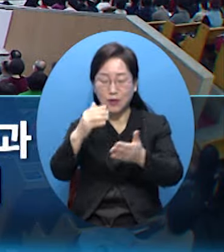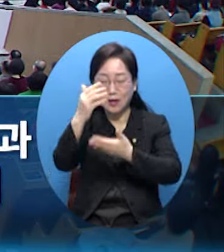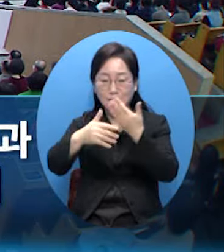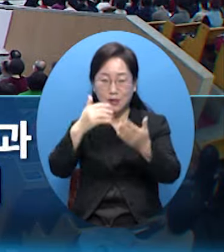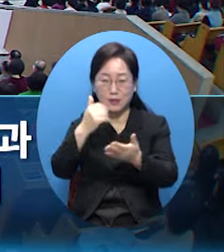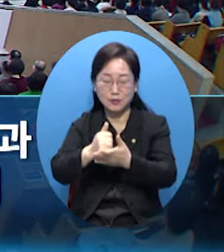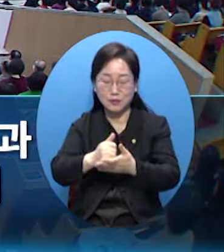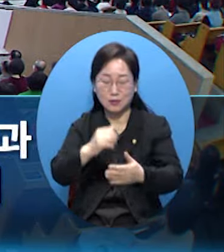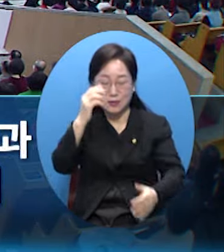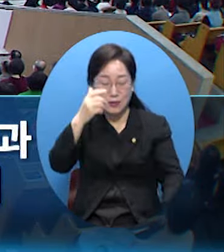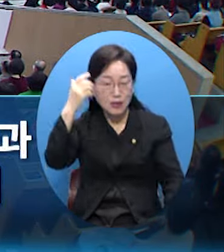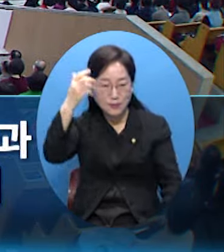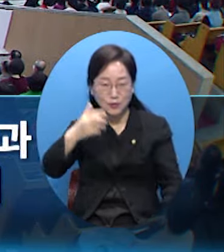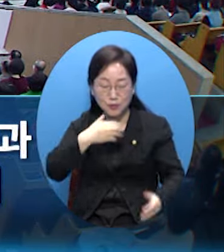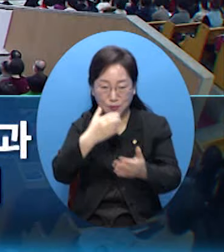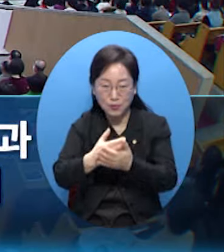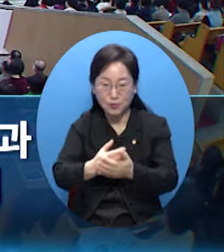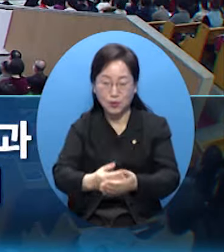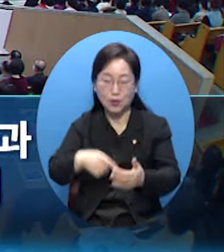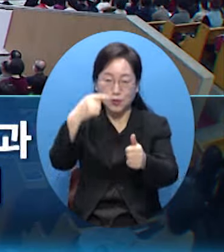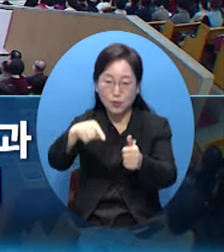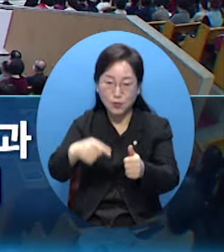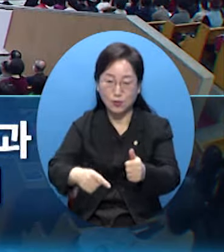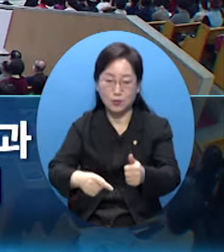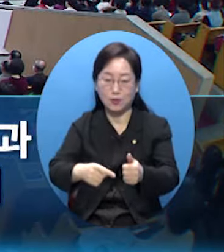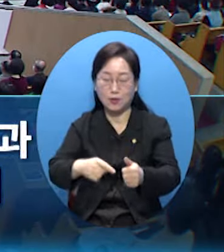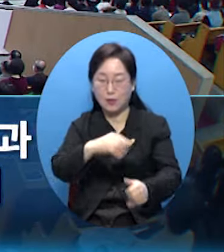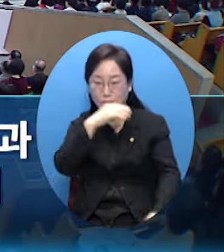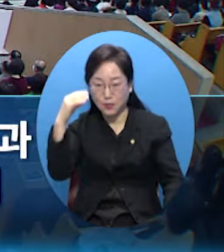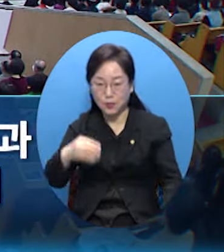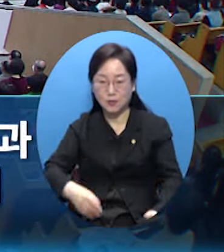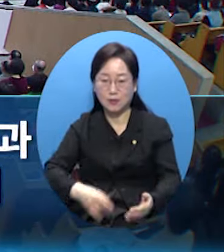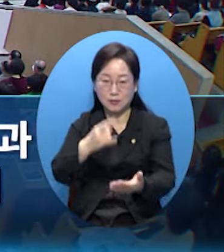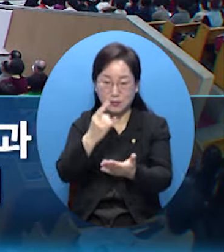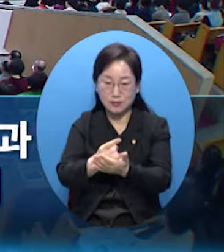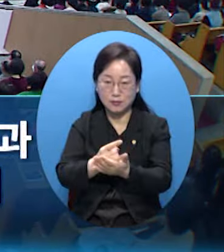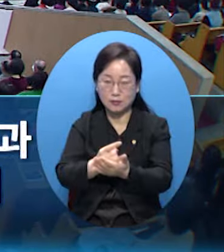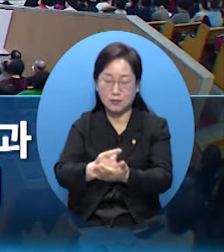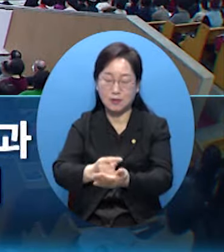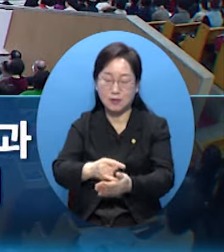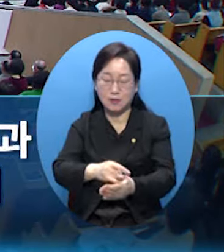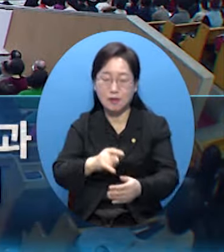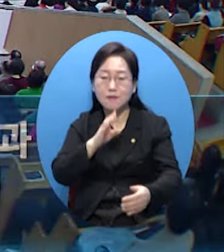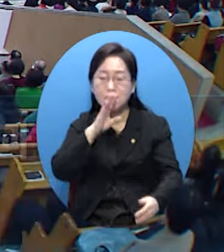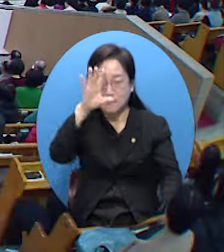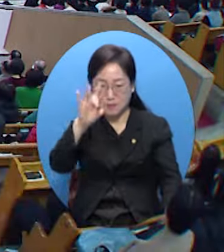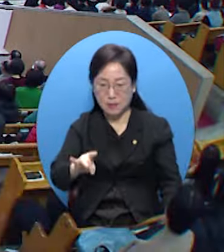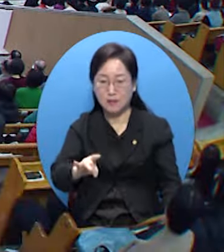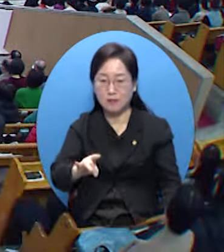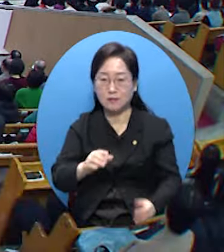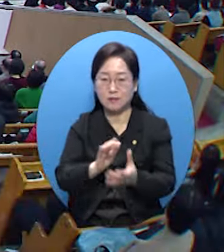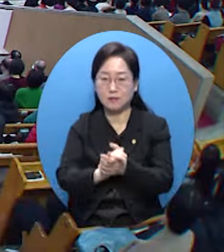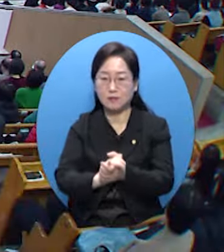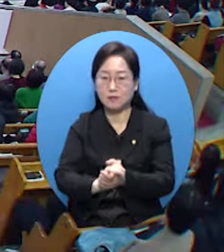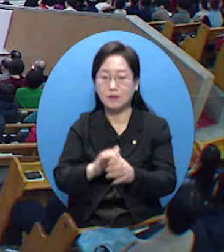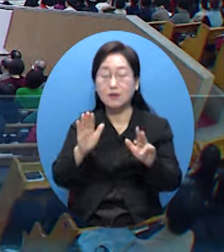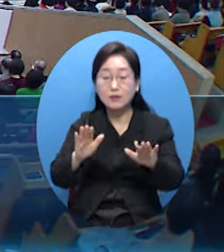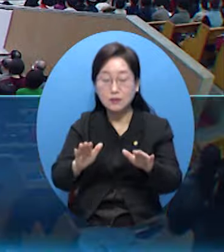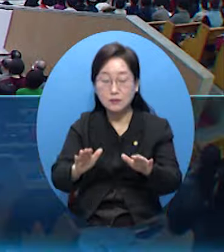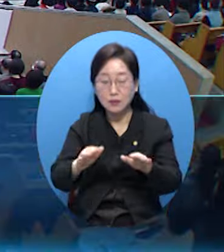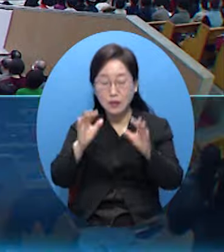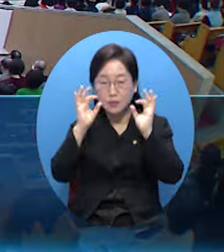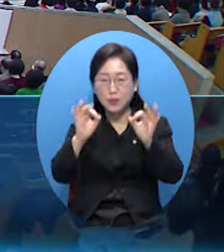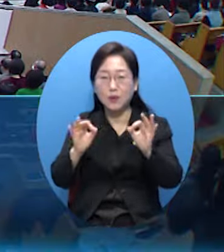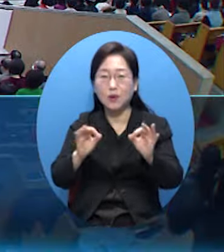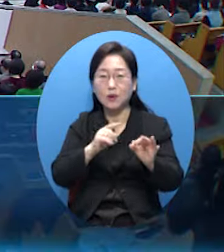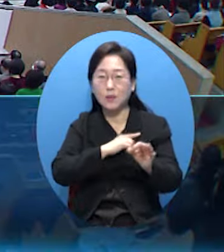교훈과 책망과 바르게함과 의로 교육하기 유익하다. 아까 봉독한 베드로 후서 1장 20절 20절에 먼저 할